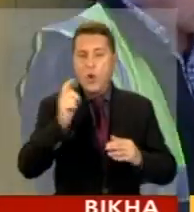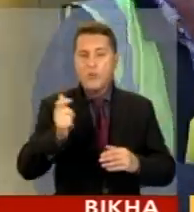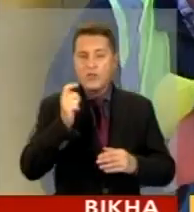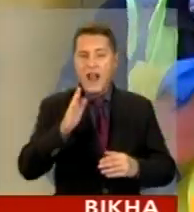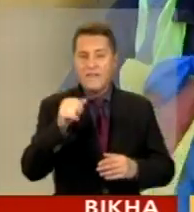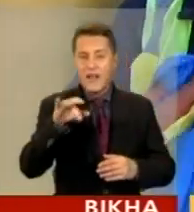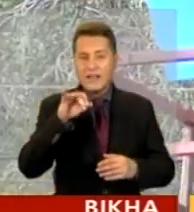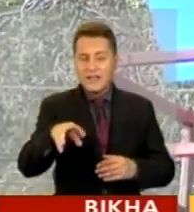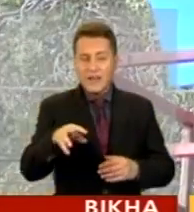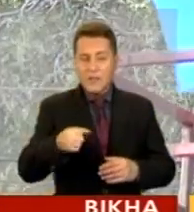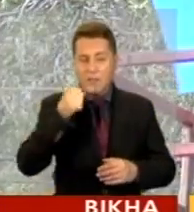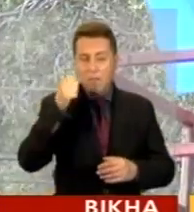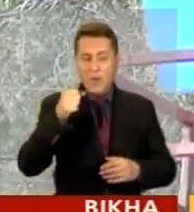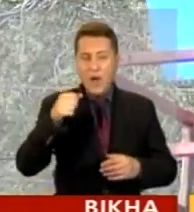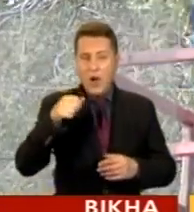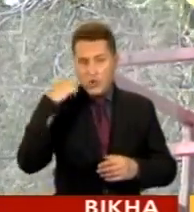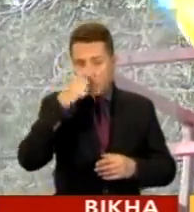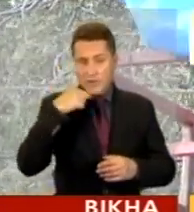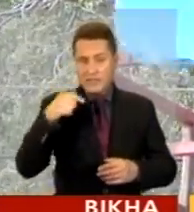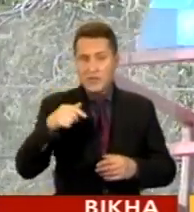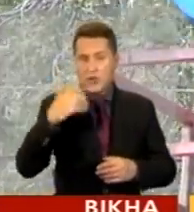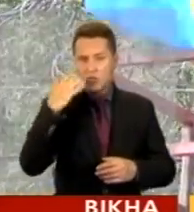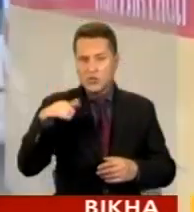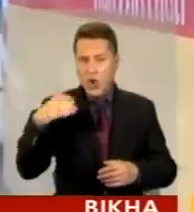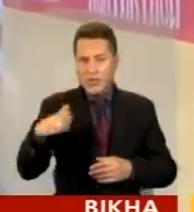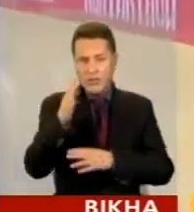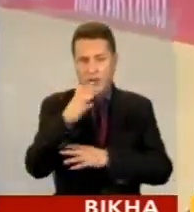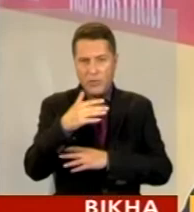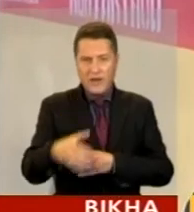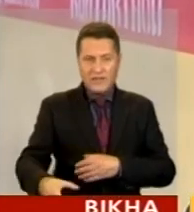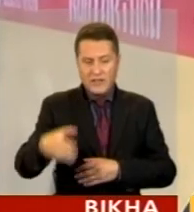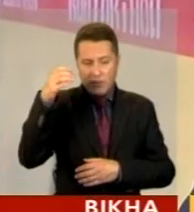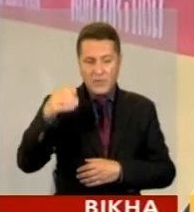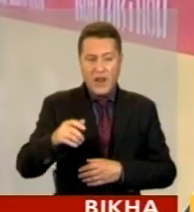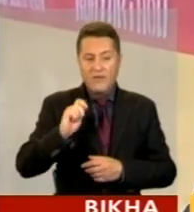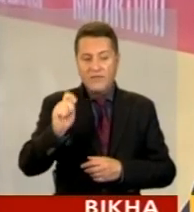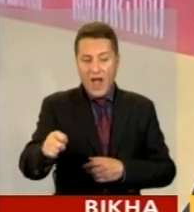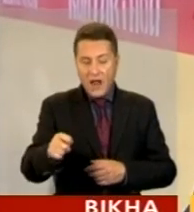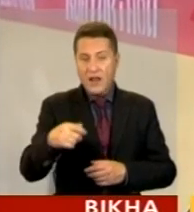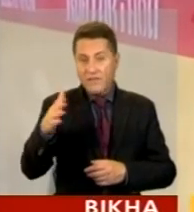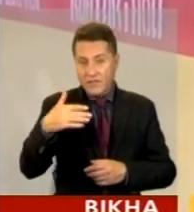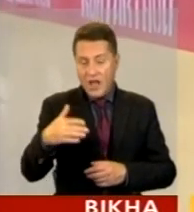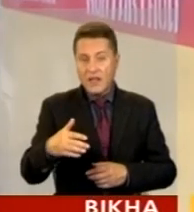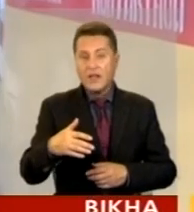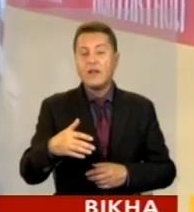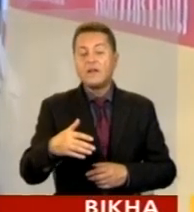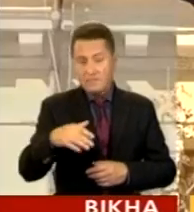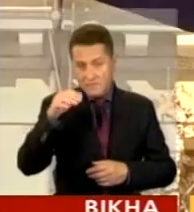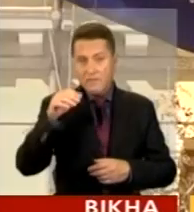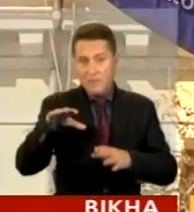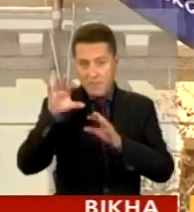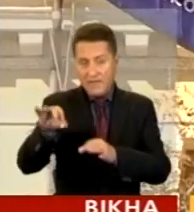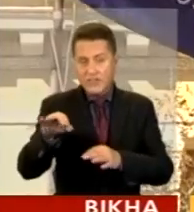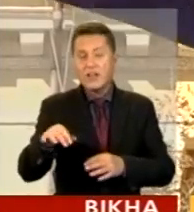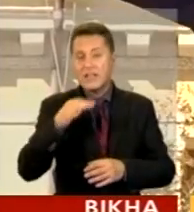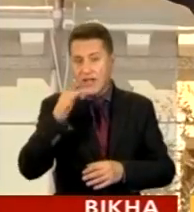Особисто почепив на стовпах сотню прапорів, бо так начальство звеліло. Нам дали повішати флаги, ми їх вішаємо. Скажуть зняти, ми їх знімемо.